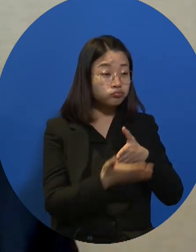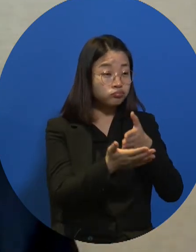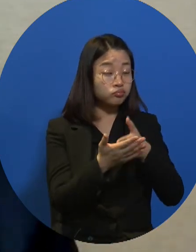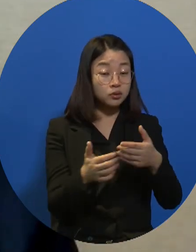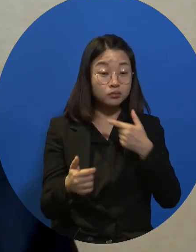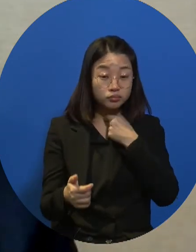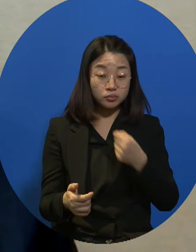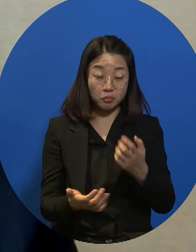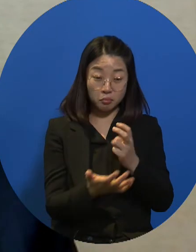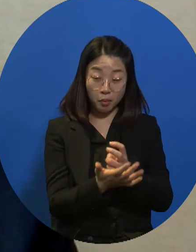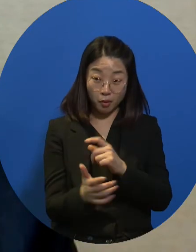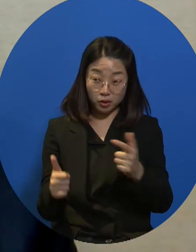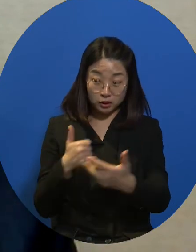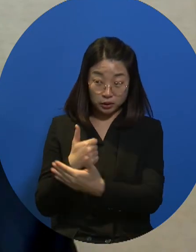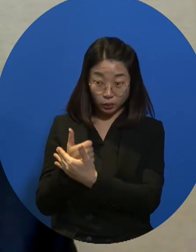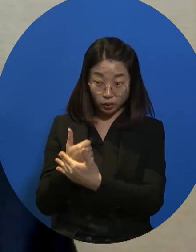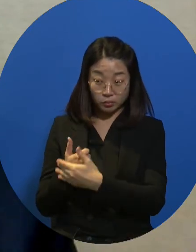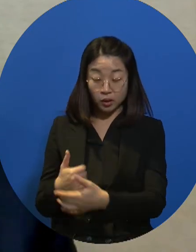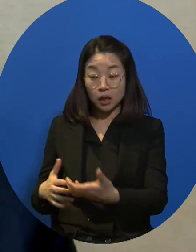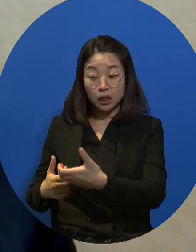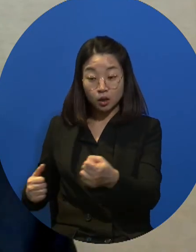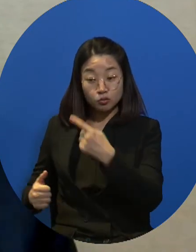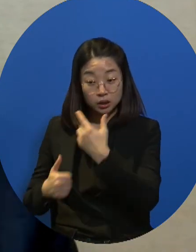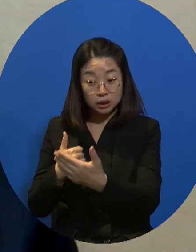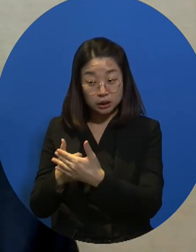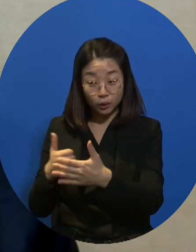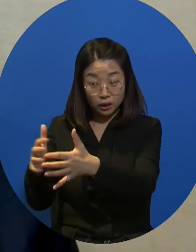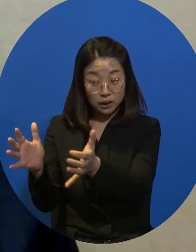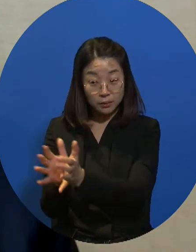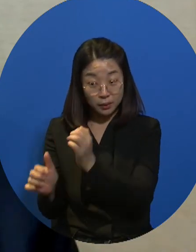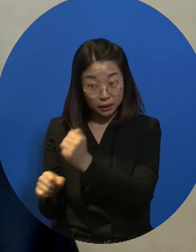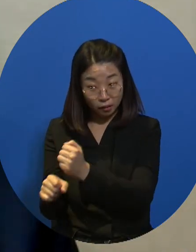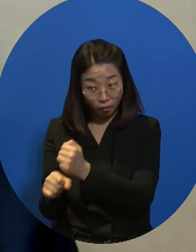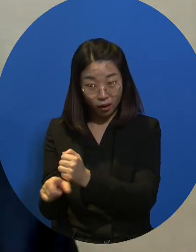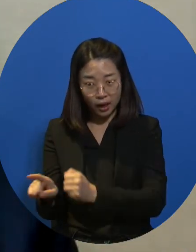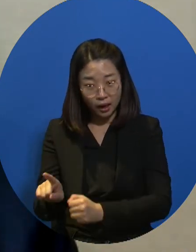말씀하신 바와 같이 별도 기구를 마련할 것이냐,